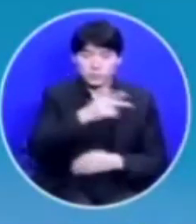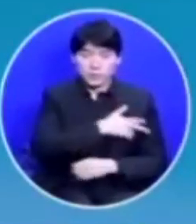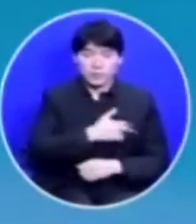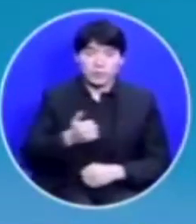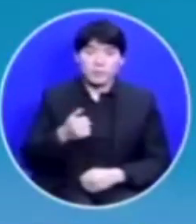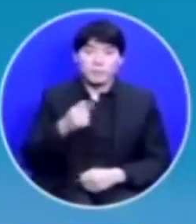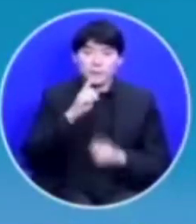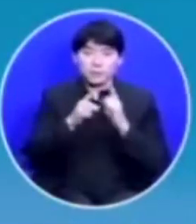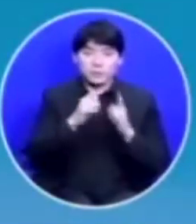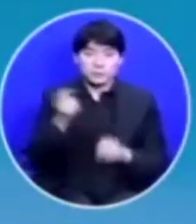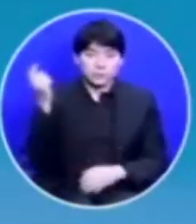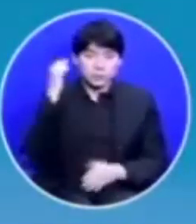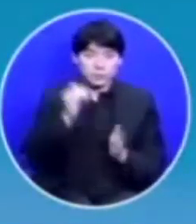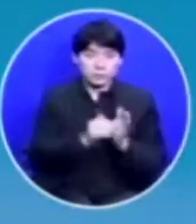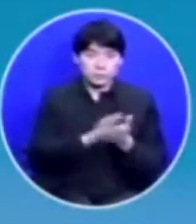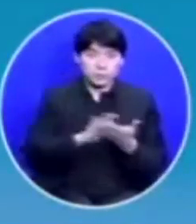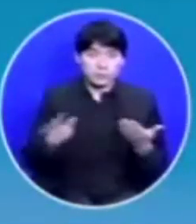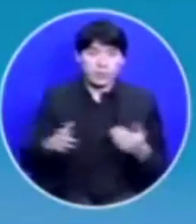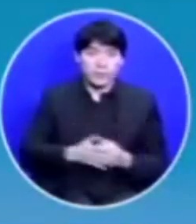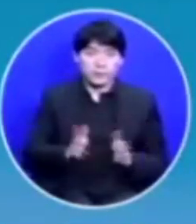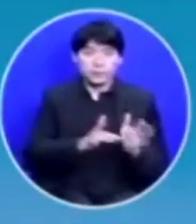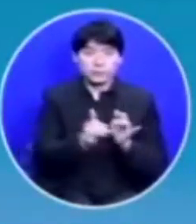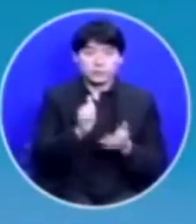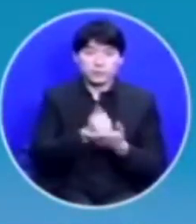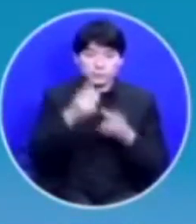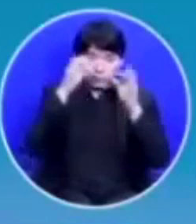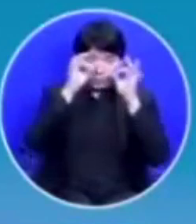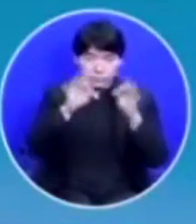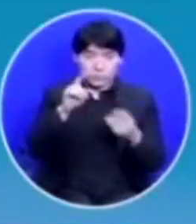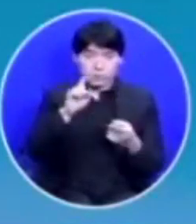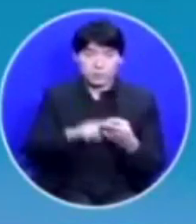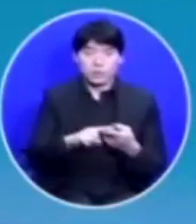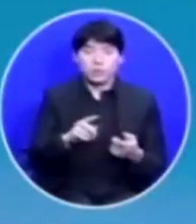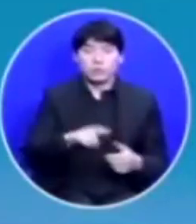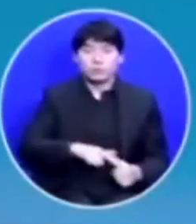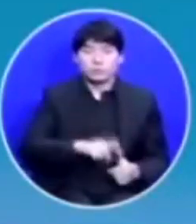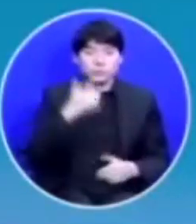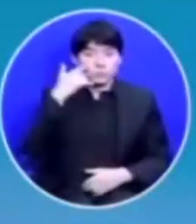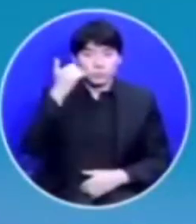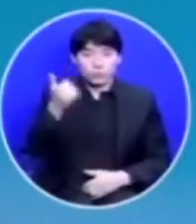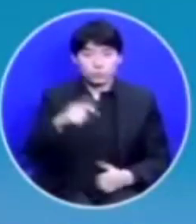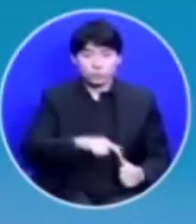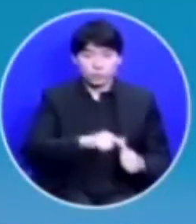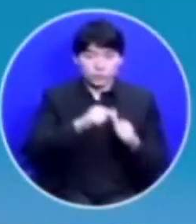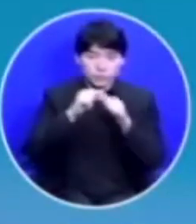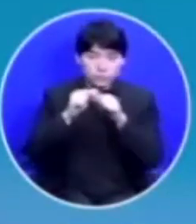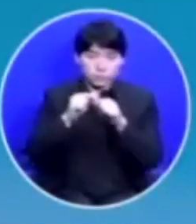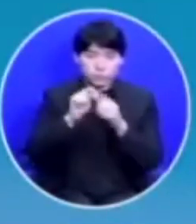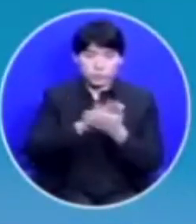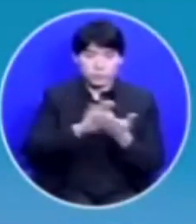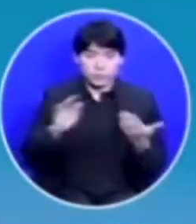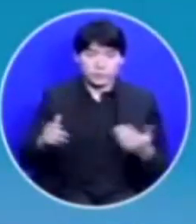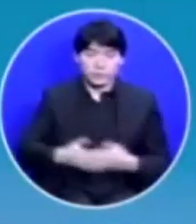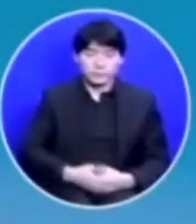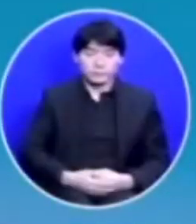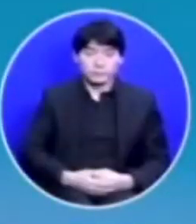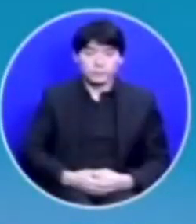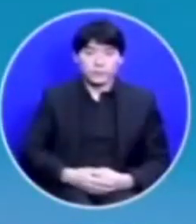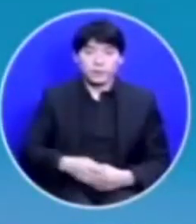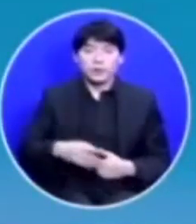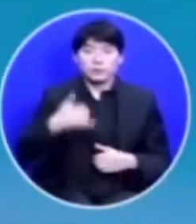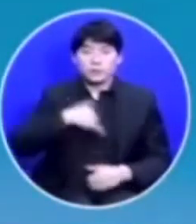바라보는 것이 부모를 사실 구원해 주는 것입니다 자녀교육 우리에게는 무거운 짐